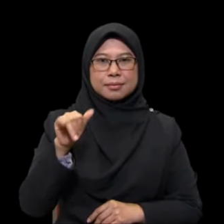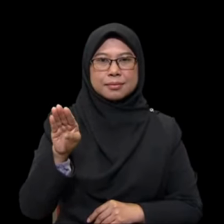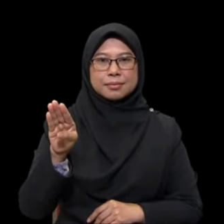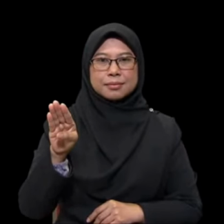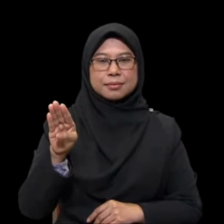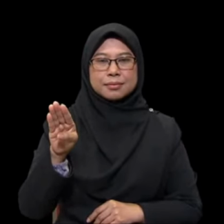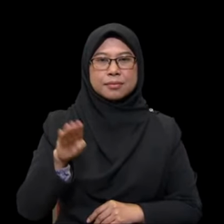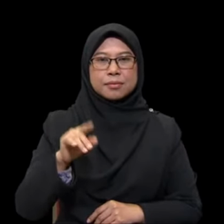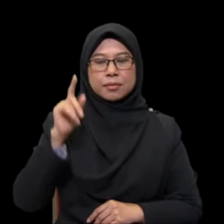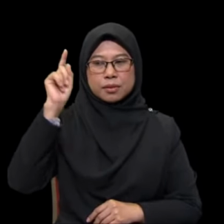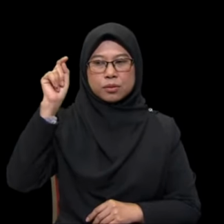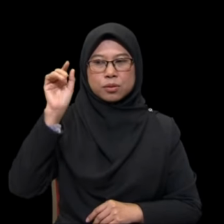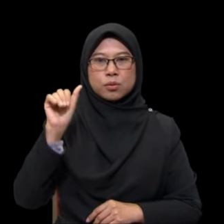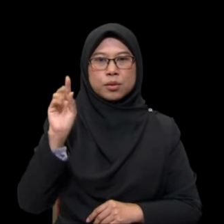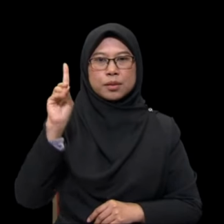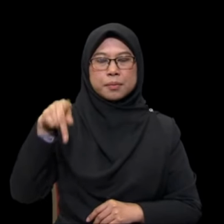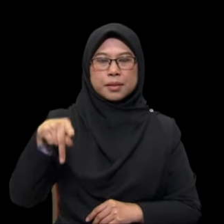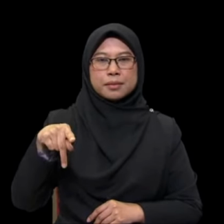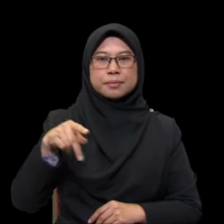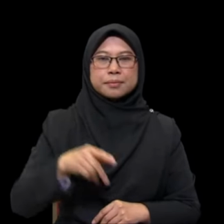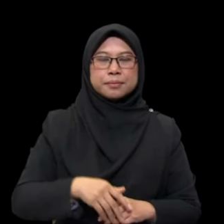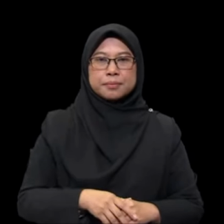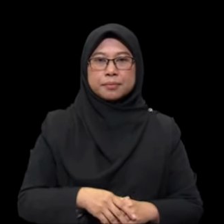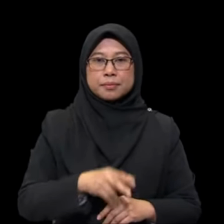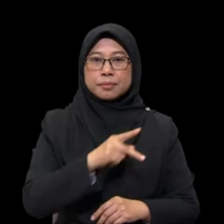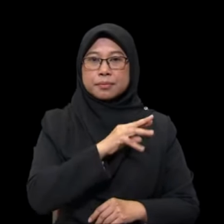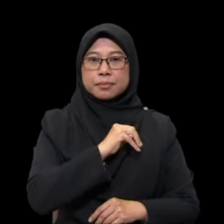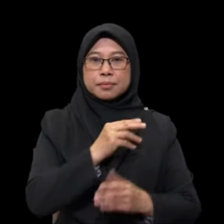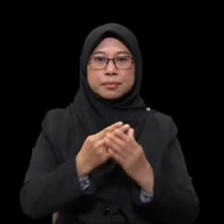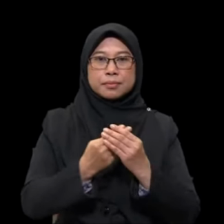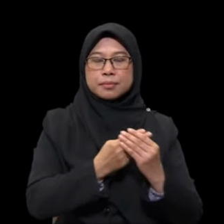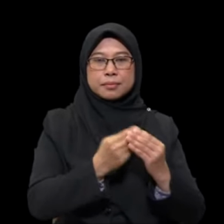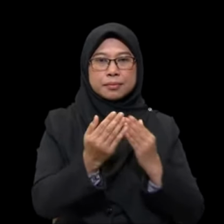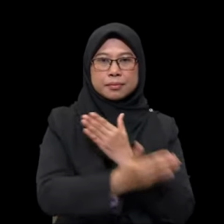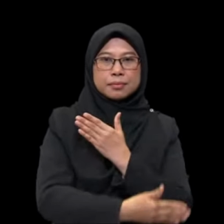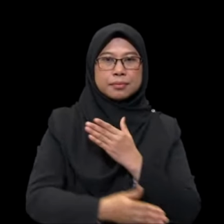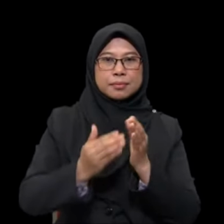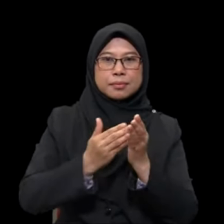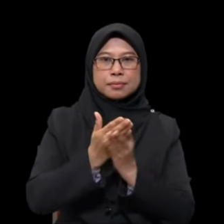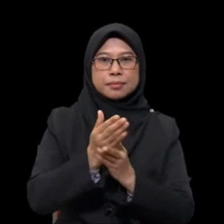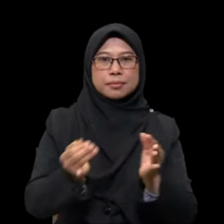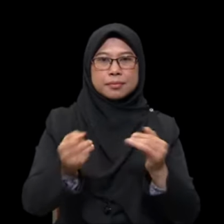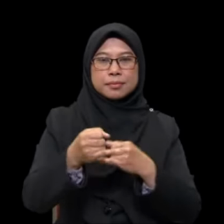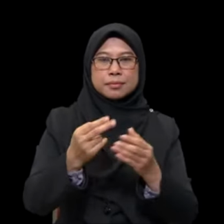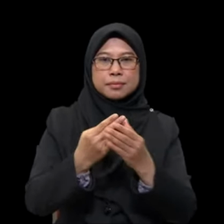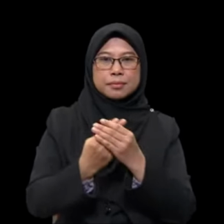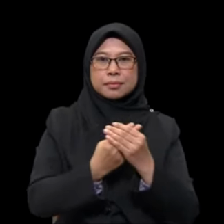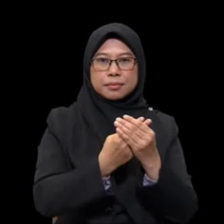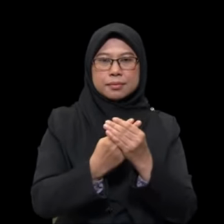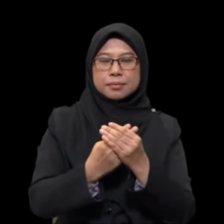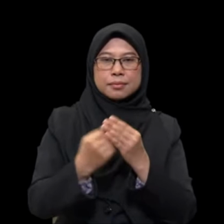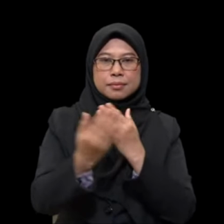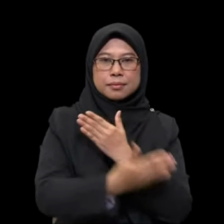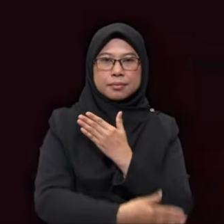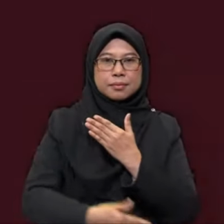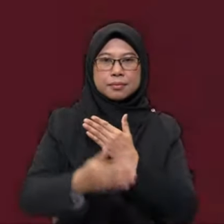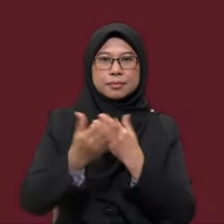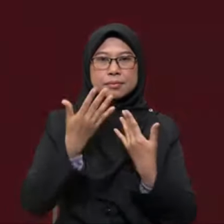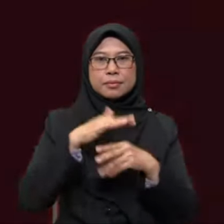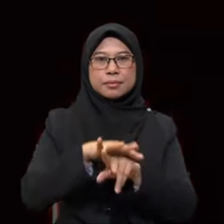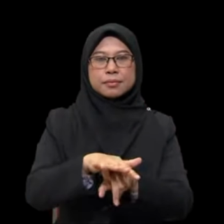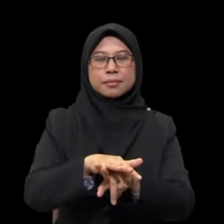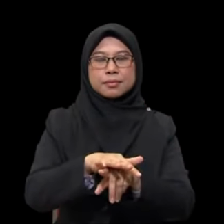terhormat Tuan Yang di-Pertua, Kementerian Perpaduan Negara melalui Jabatan Perpaduan Negara dan